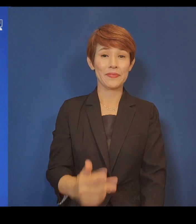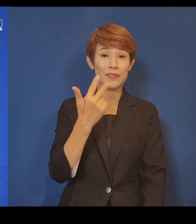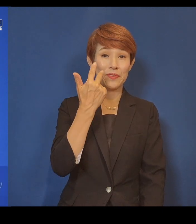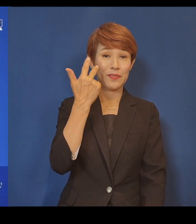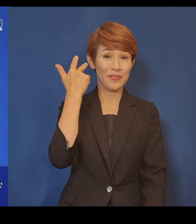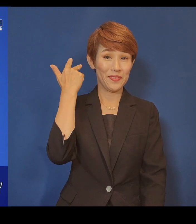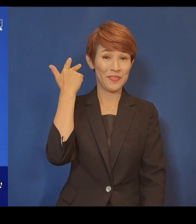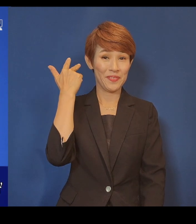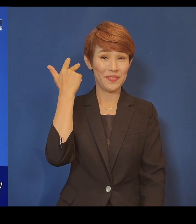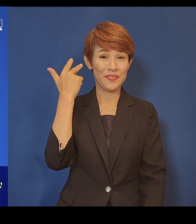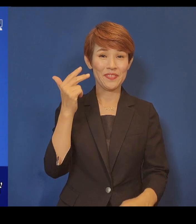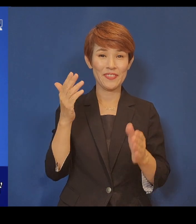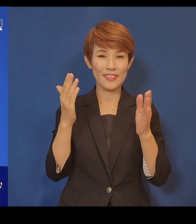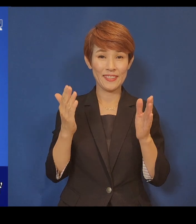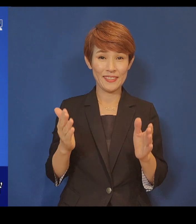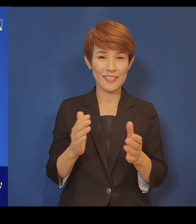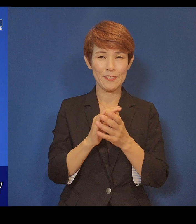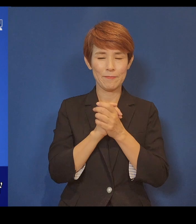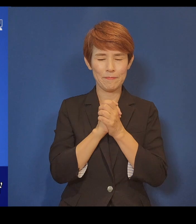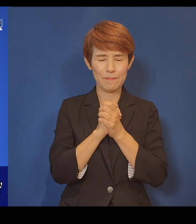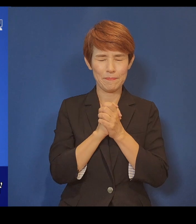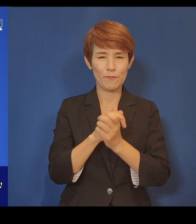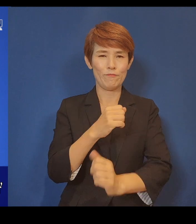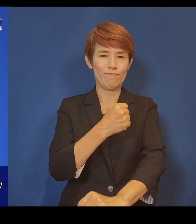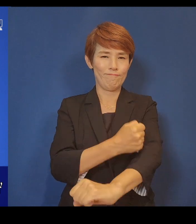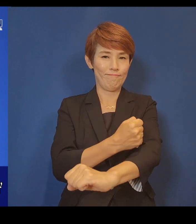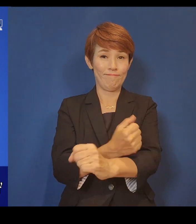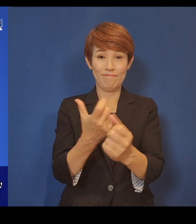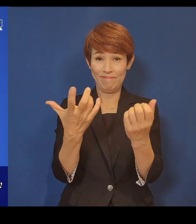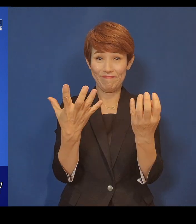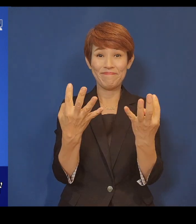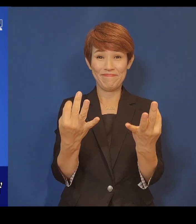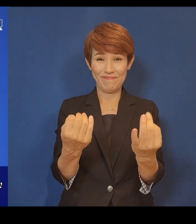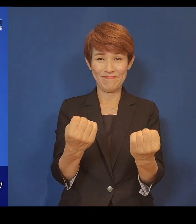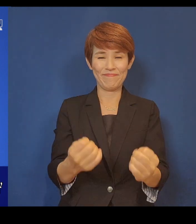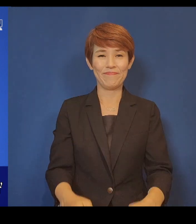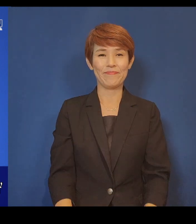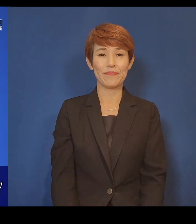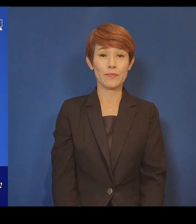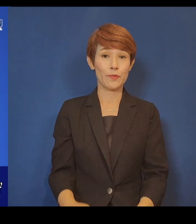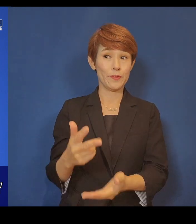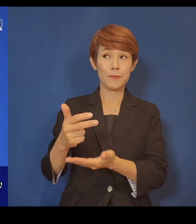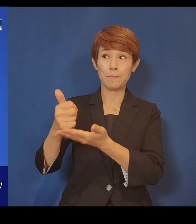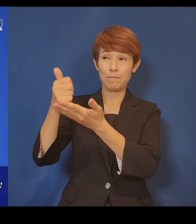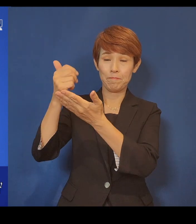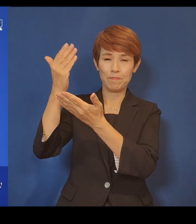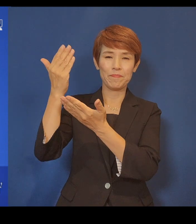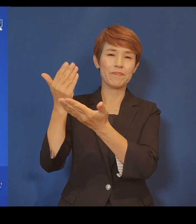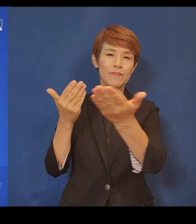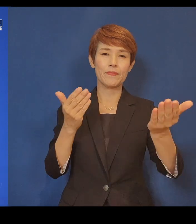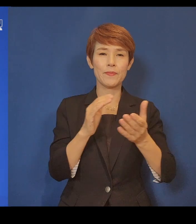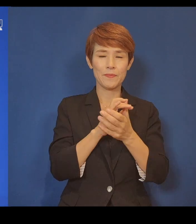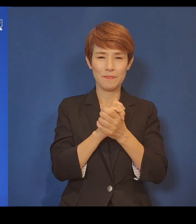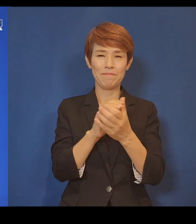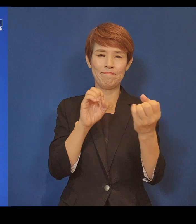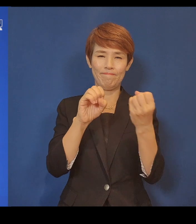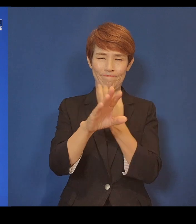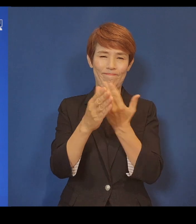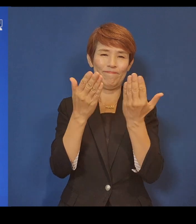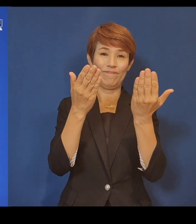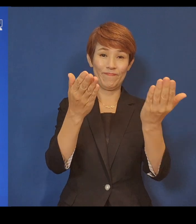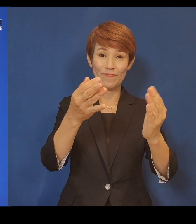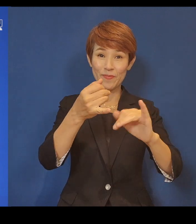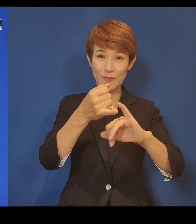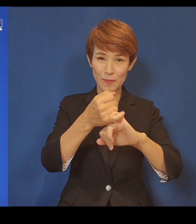지난 한 주간 기도하시느라고 수고 많으셨습니다. 주님께서 그 기도에 반드시